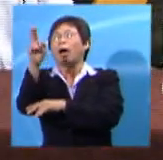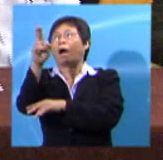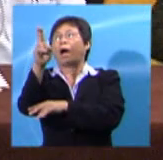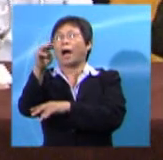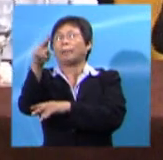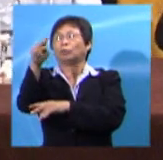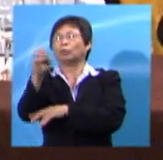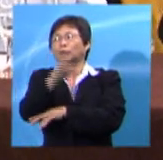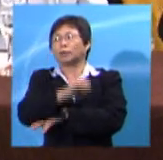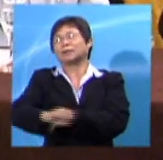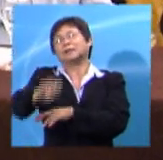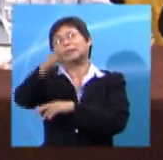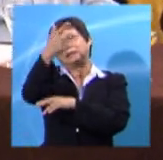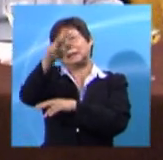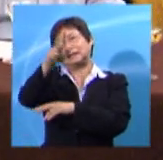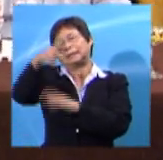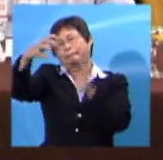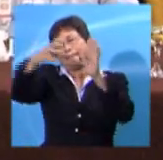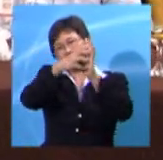13